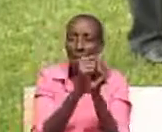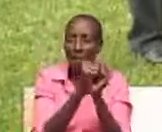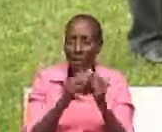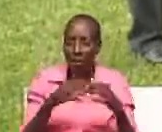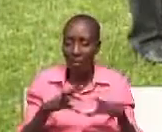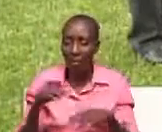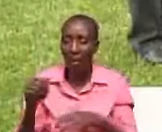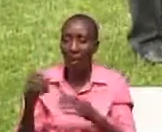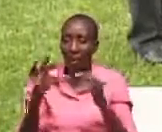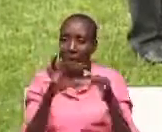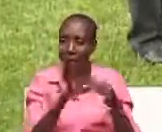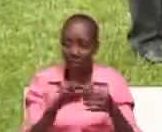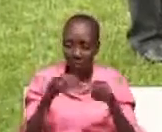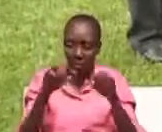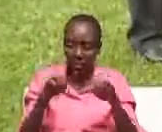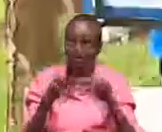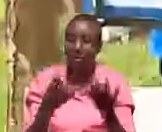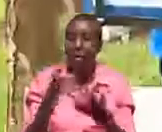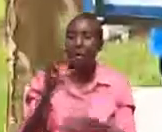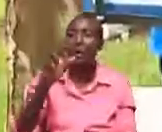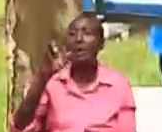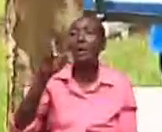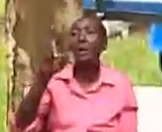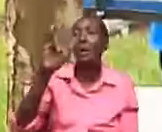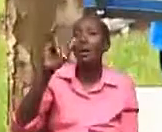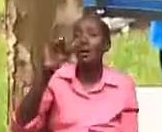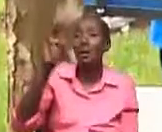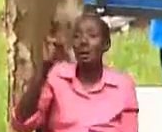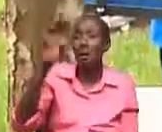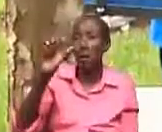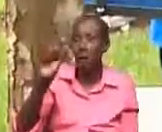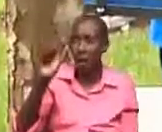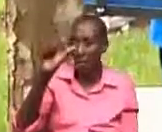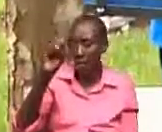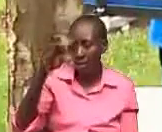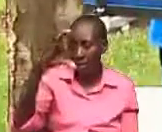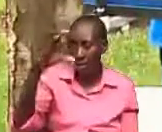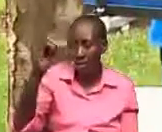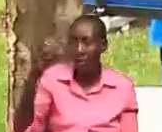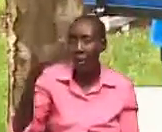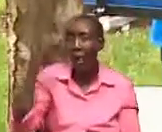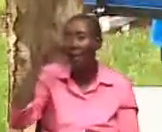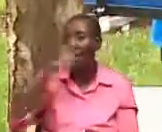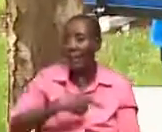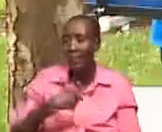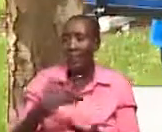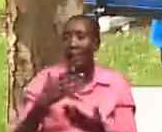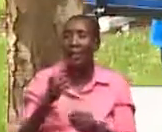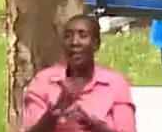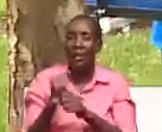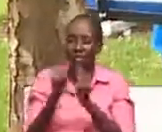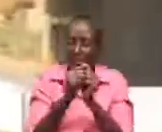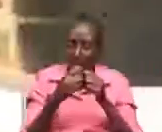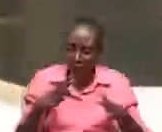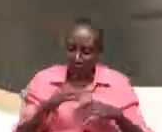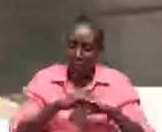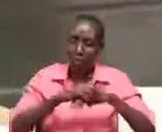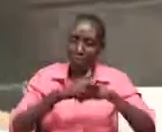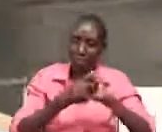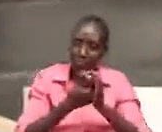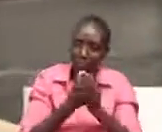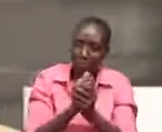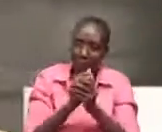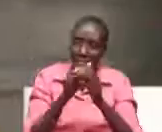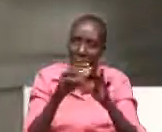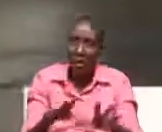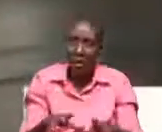hii leo katika kampuni ya maji ya Thiwasco mjini Thika na kuleta michango yao pamoja ili kuboresha kampeni ya watu kunawa mikono. Akipokea michango